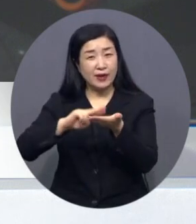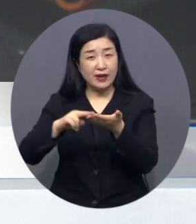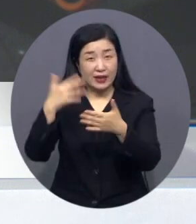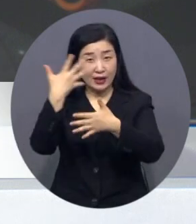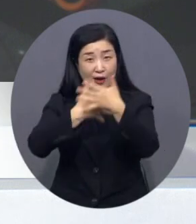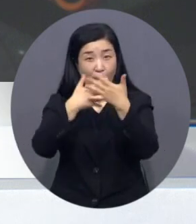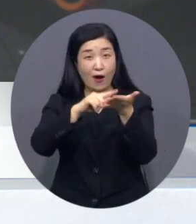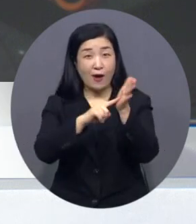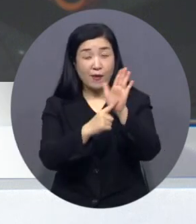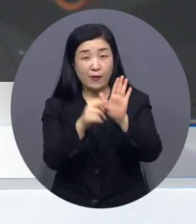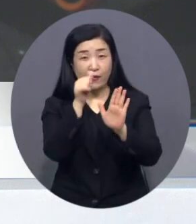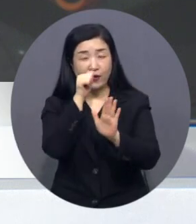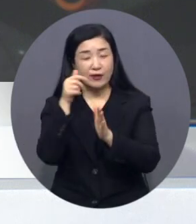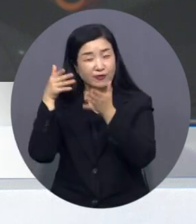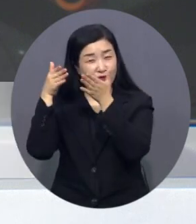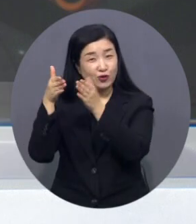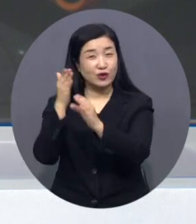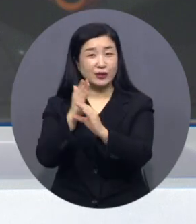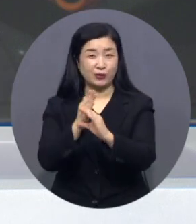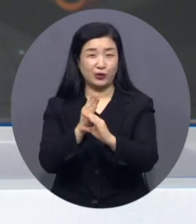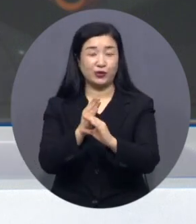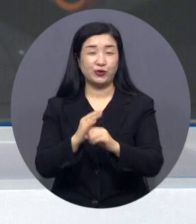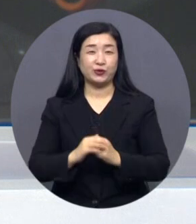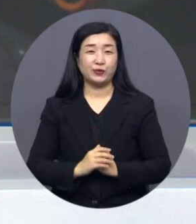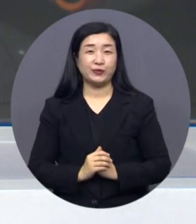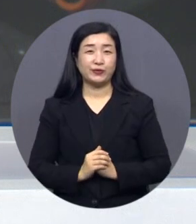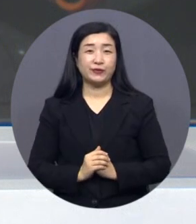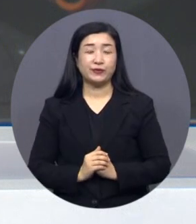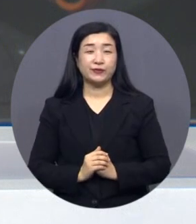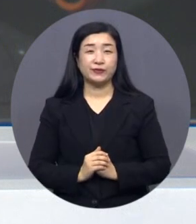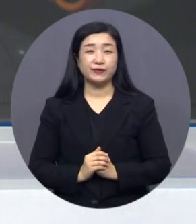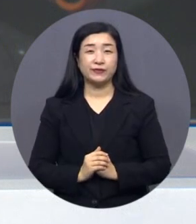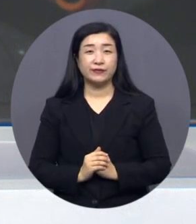개봉해 눈길을 끌고 있습니다. 박주현 기자가 보도합니다.